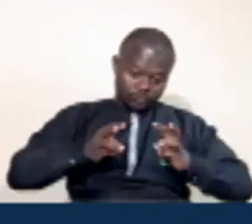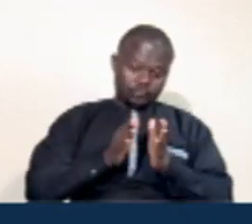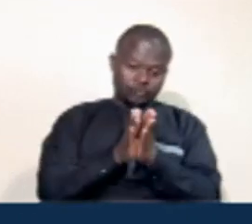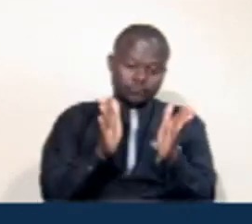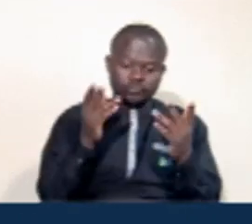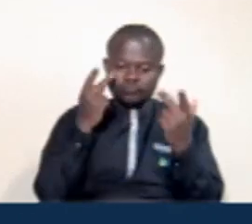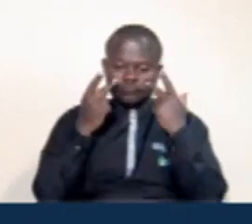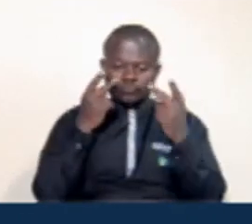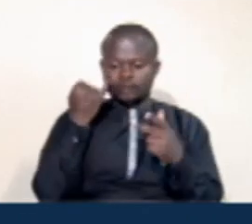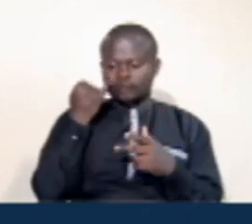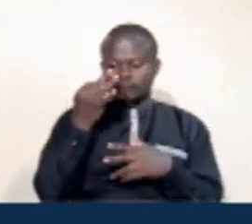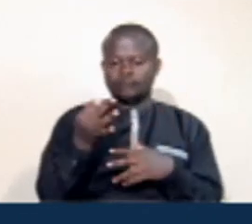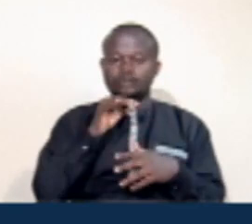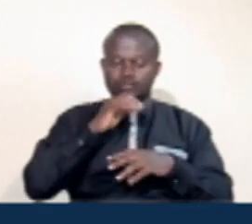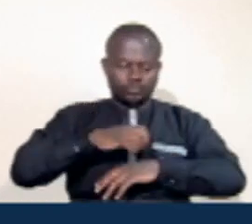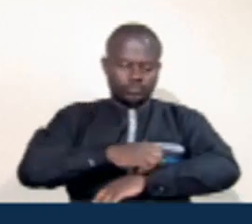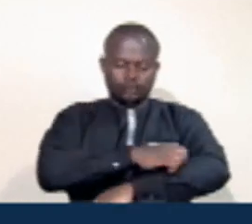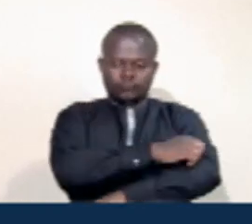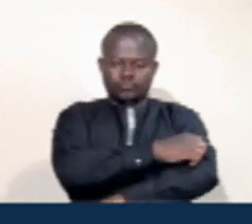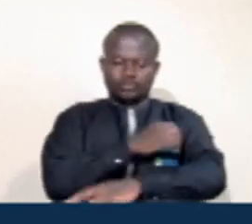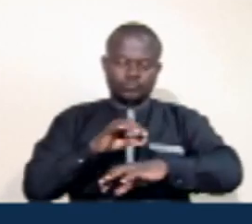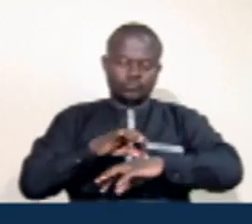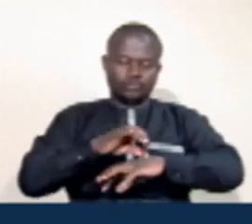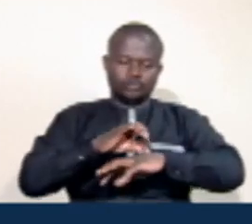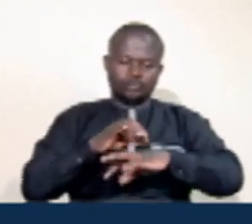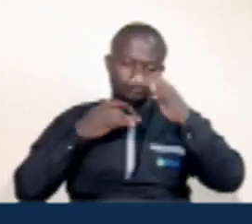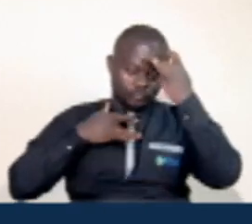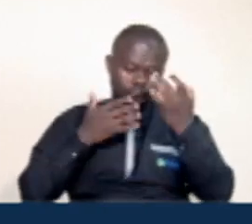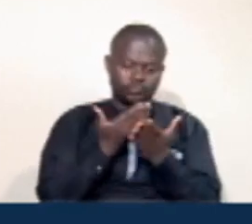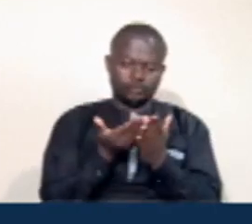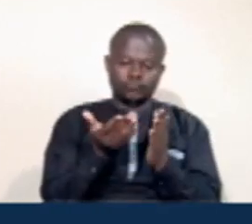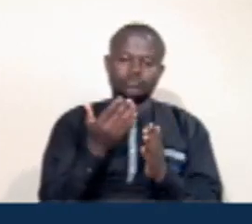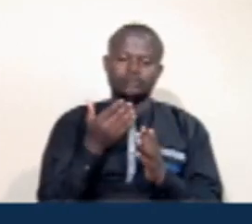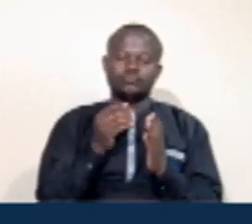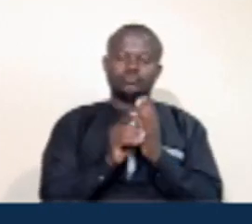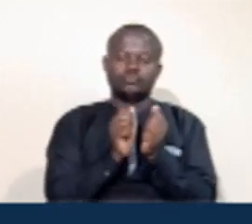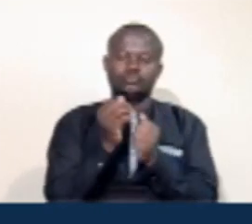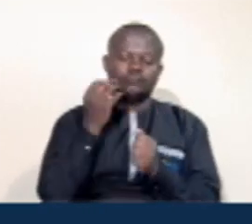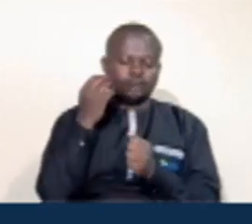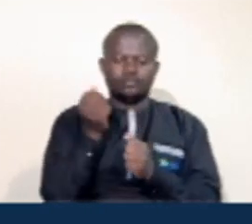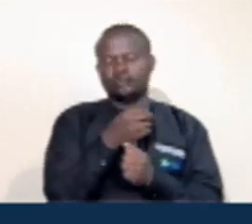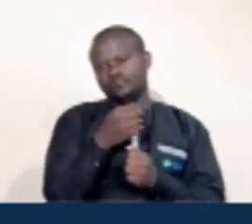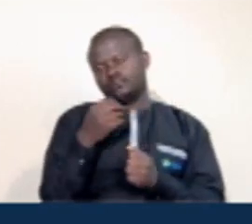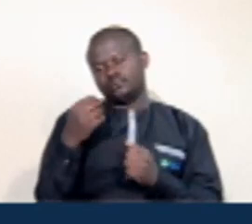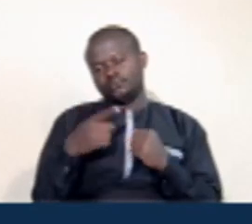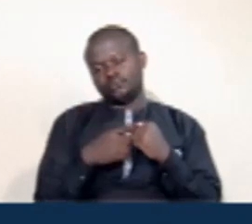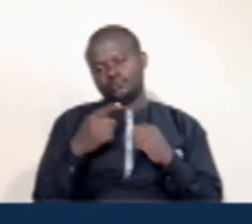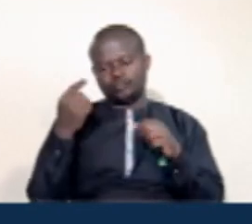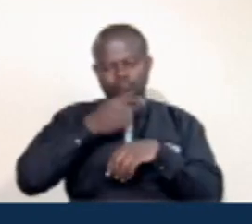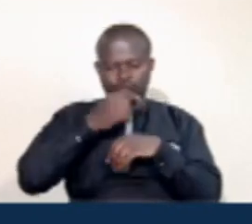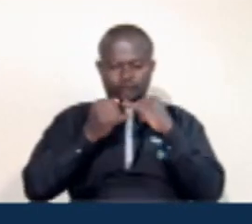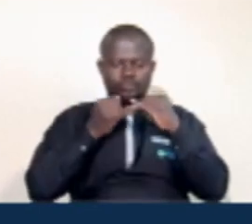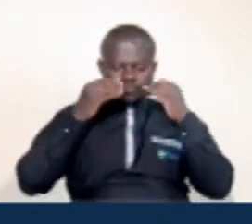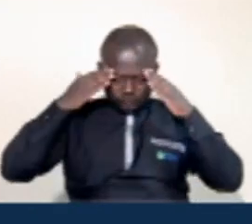rusange harebwa niba nta kanseri y'uruhu barwaye ibi bakaba babisabye kuri uyu wa 13 Kamena umunsi mpuzamahanga wahariwe